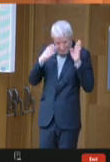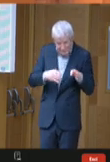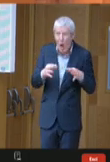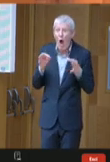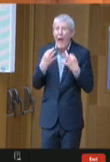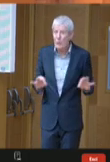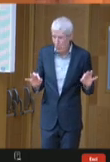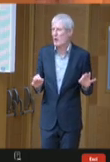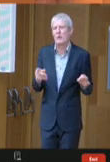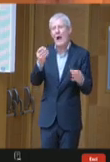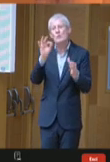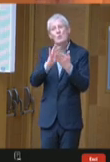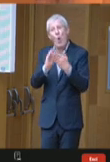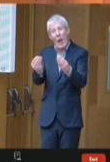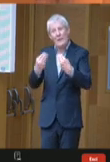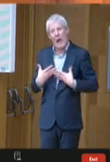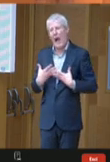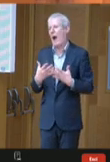stella polare. Grazie.